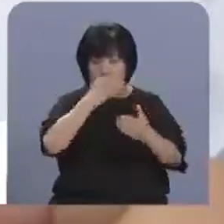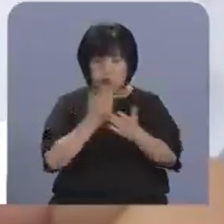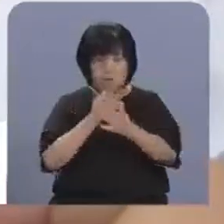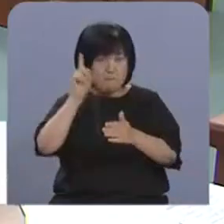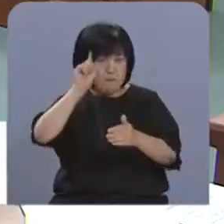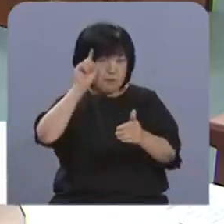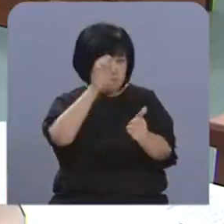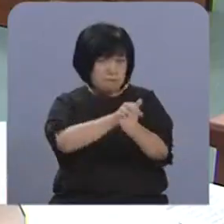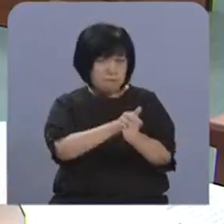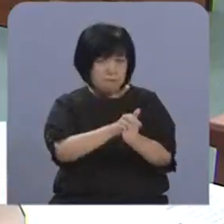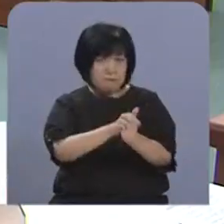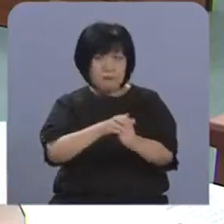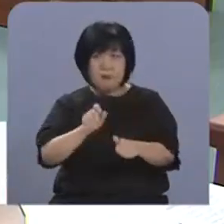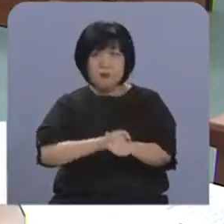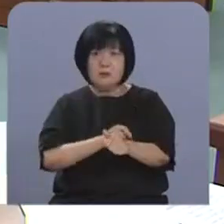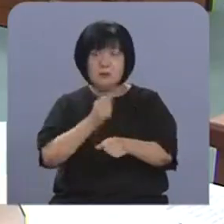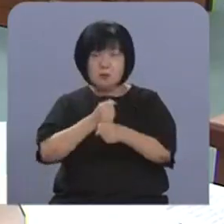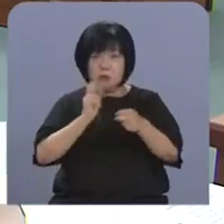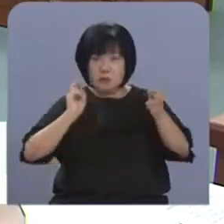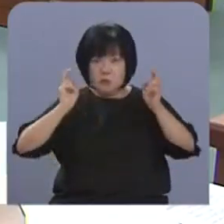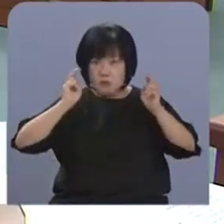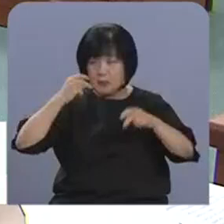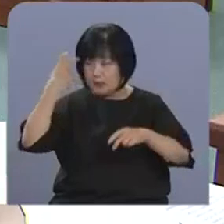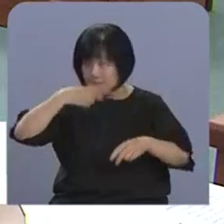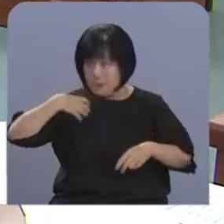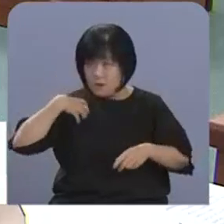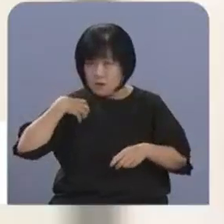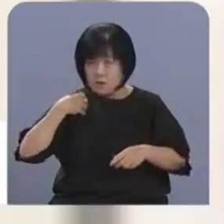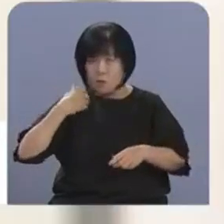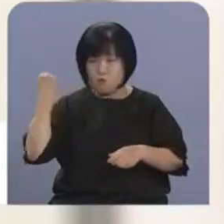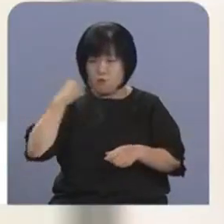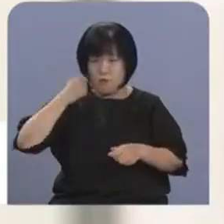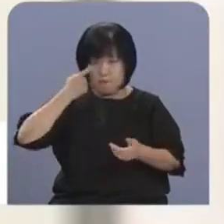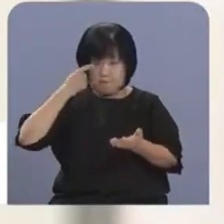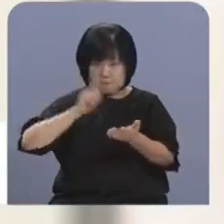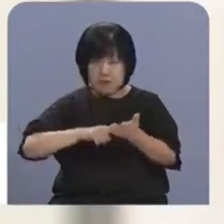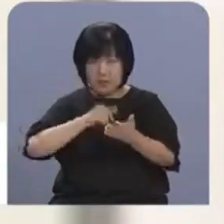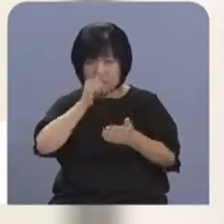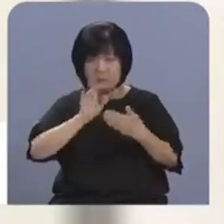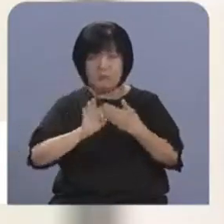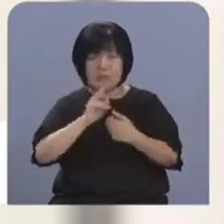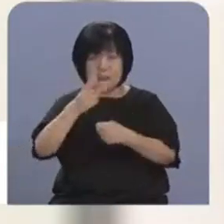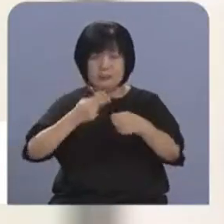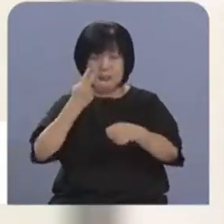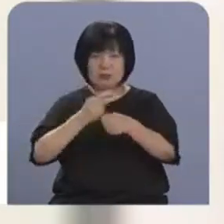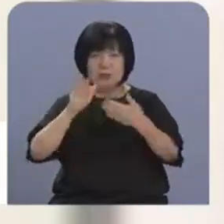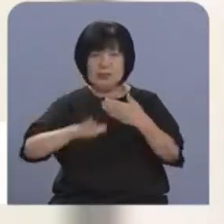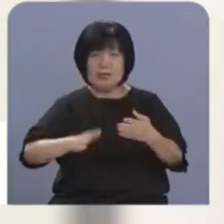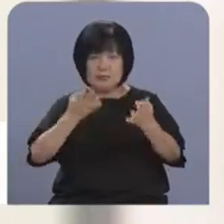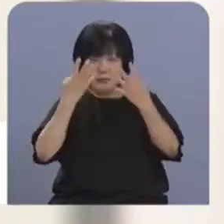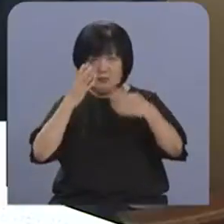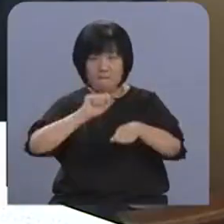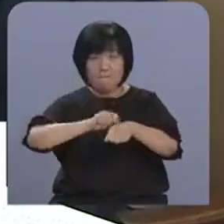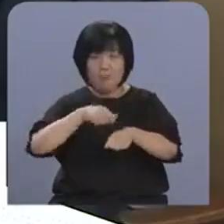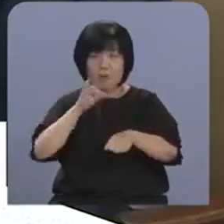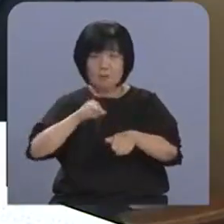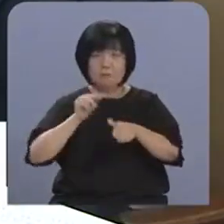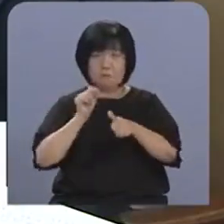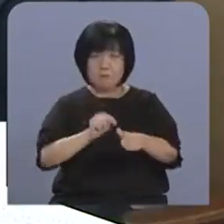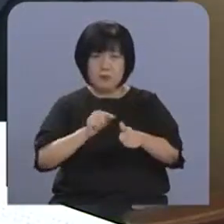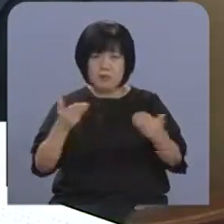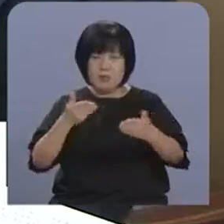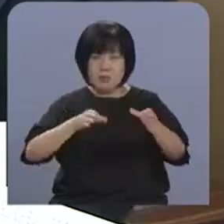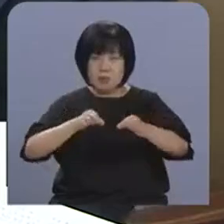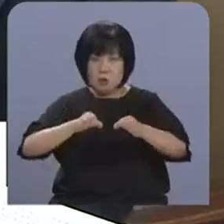계획입니다. 특히 시공사나 감리 등의 위반 사항이 적발되면 기존 최대 2년 이하의 징역이나 벌금형에 더해